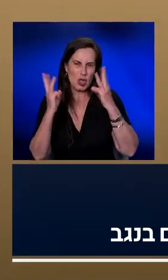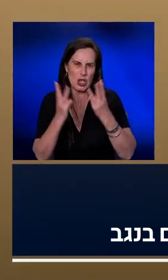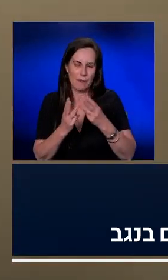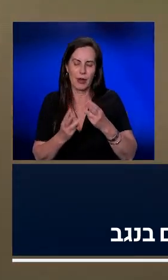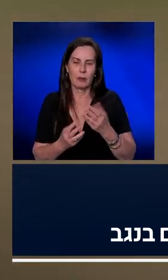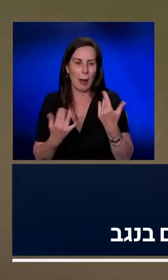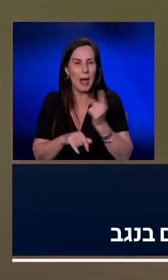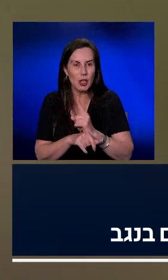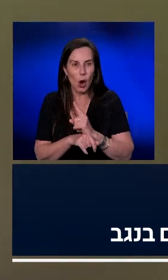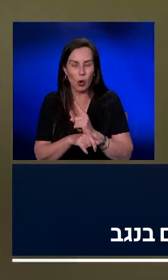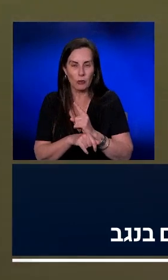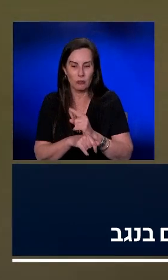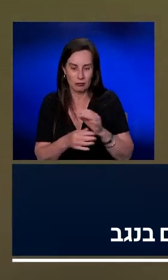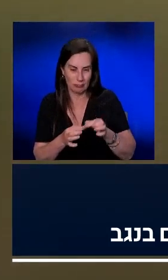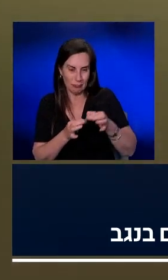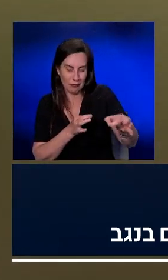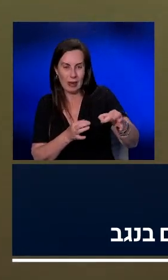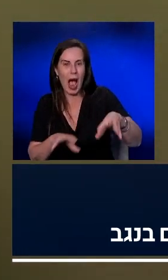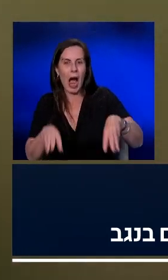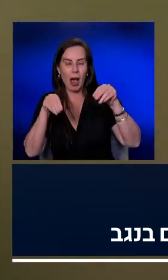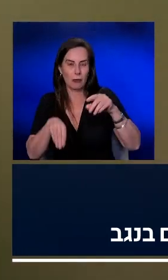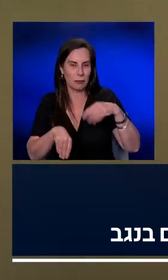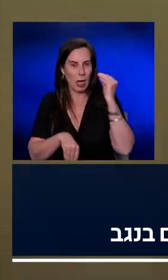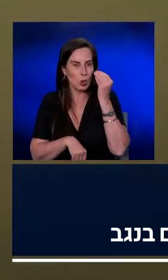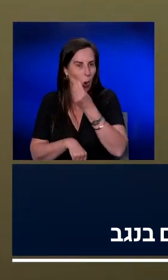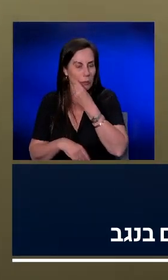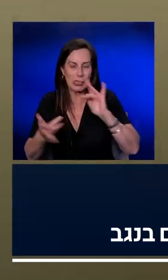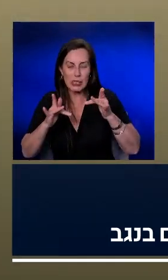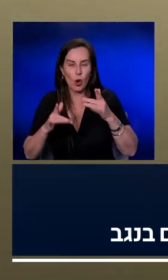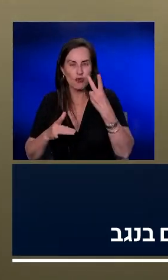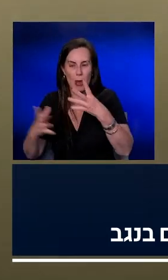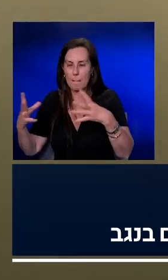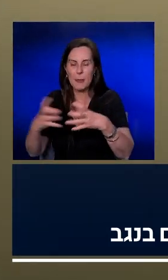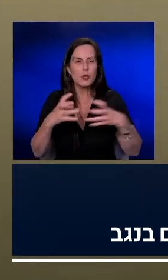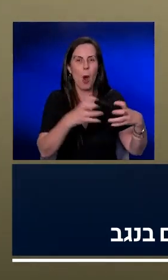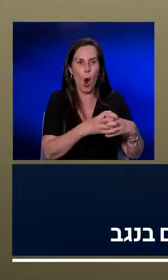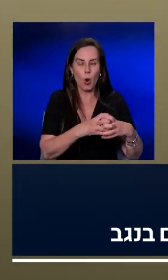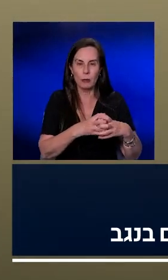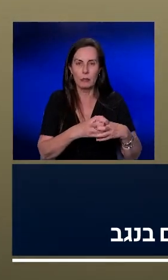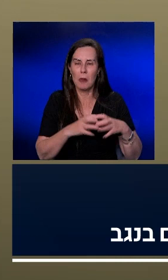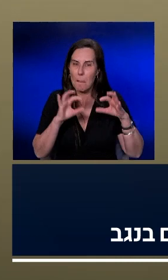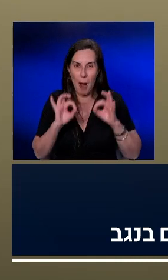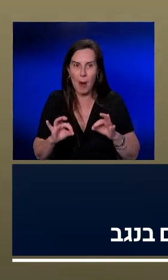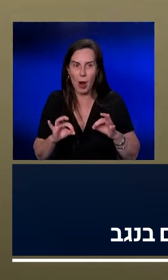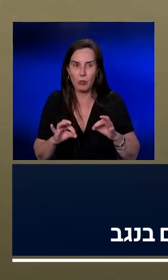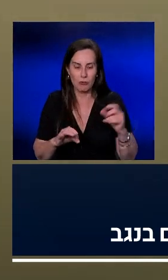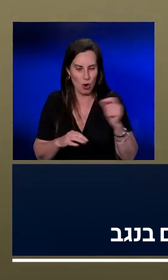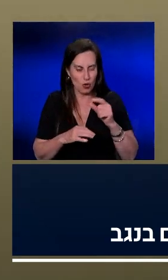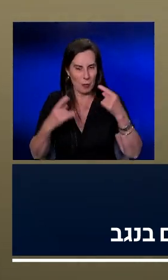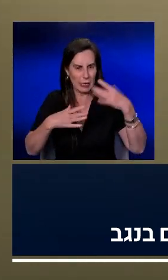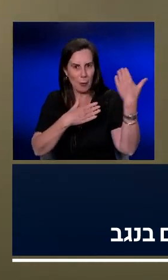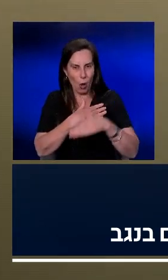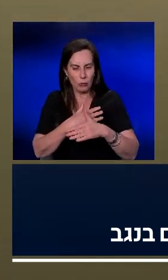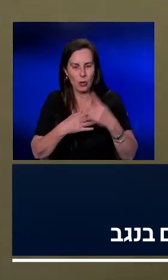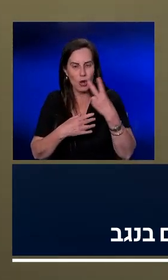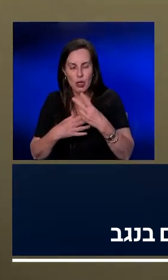דקות מהעיר ערד בשעות הצהריים. סכסוך שמתפתח ממש בשבוע וחצי האחרון בין